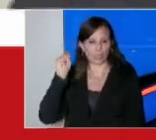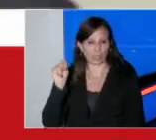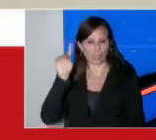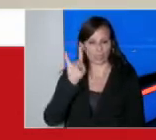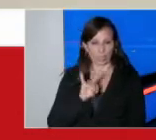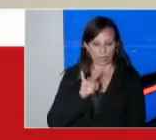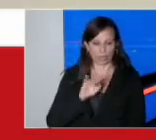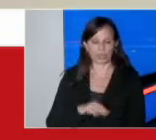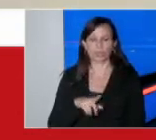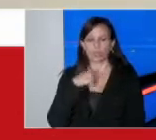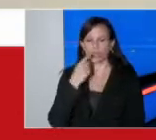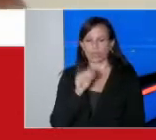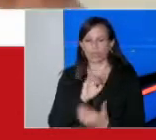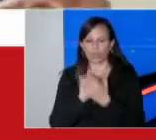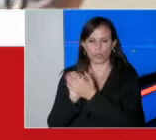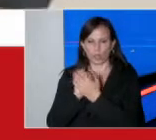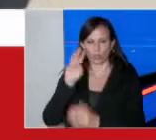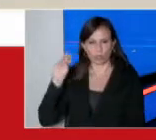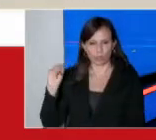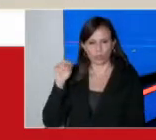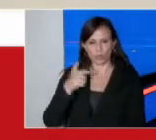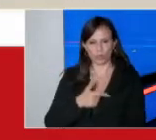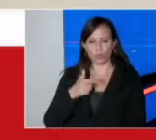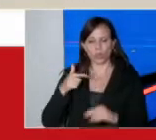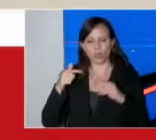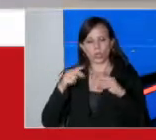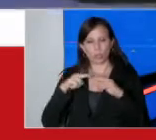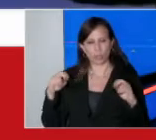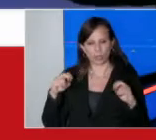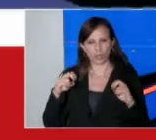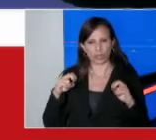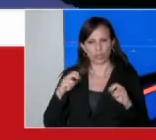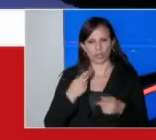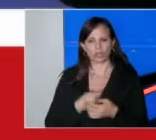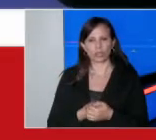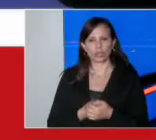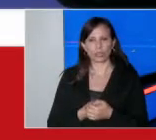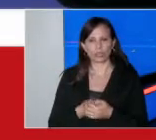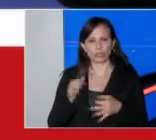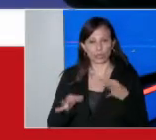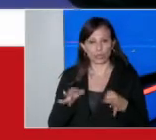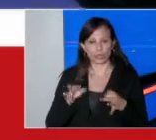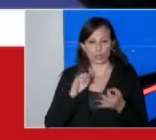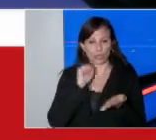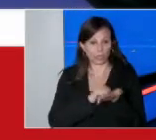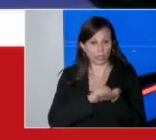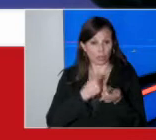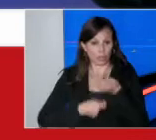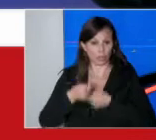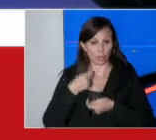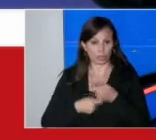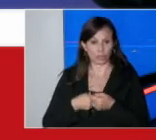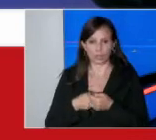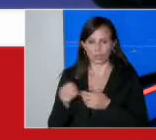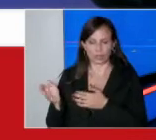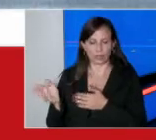נתניהו. אנחנו רואים עכשיו שלום למשה גורלי, הפרשן המשפטי של כלכליסט. שלום לך, מר גורלי. ערב טוב. תודה שזה חתיכת במעבר